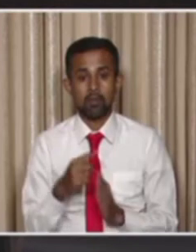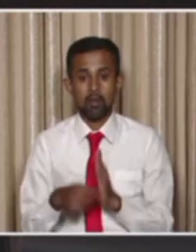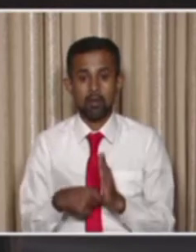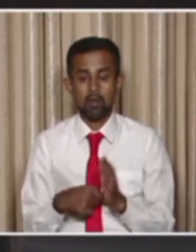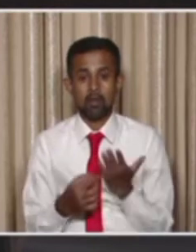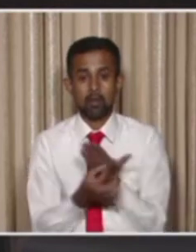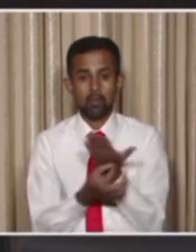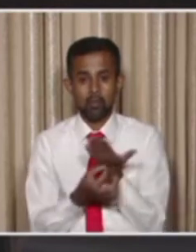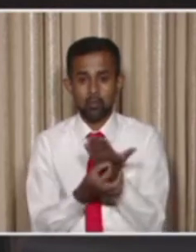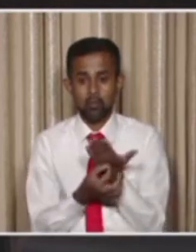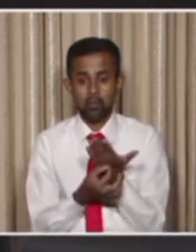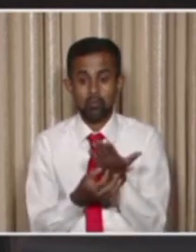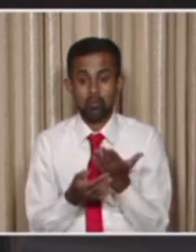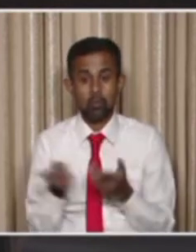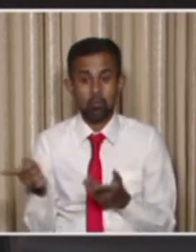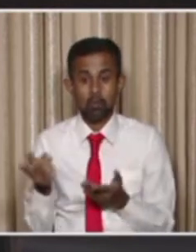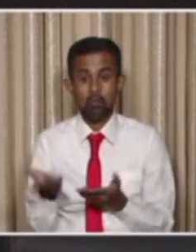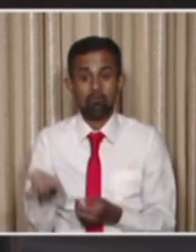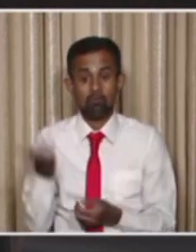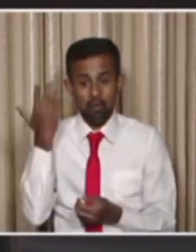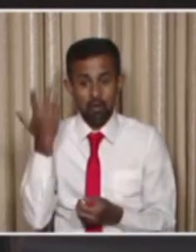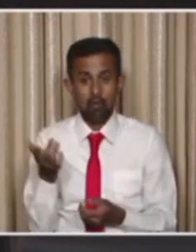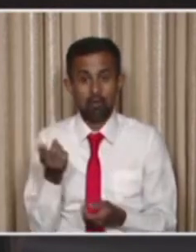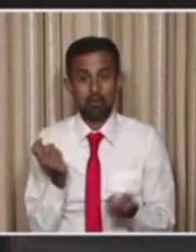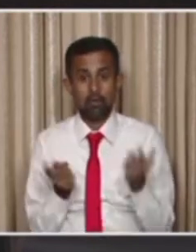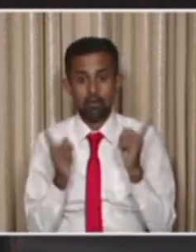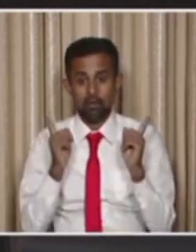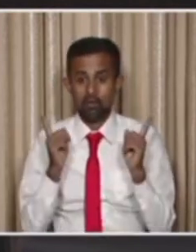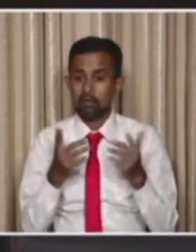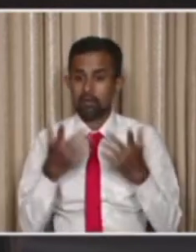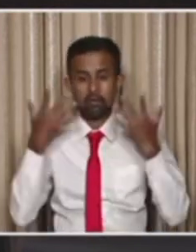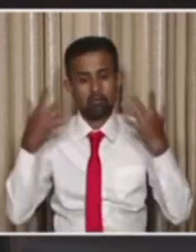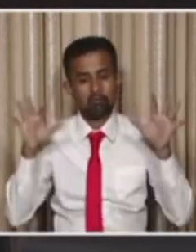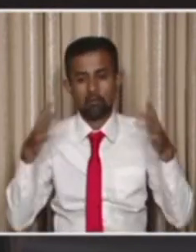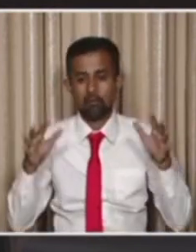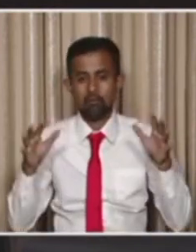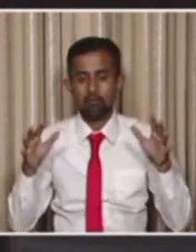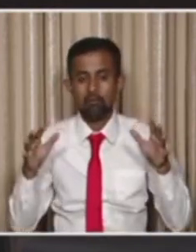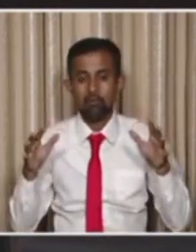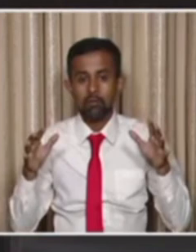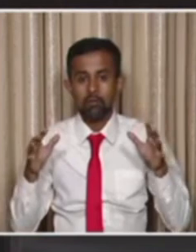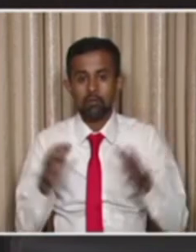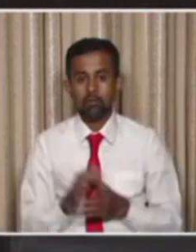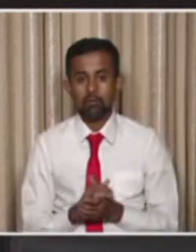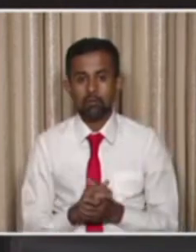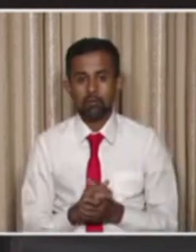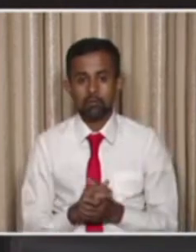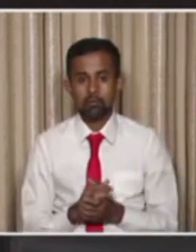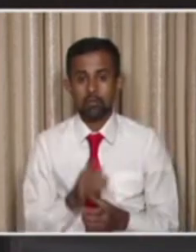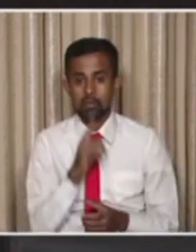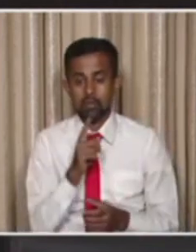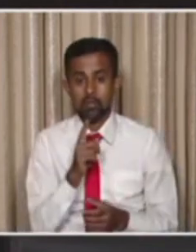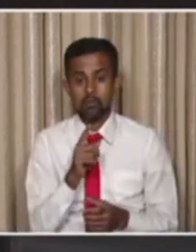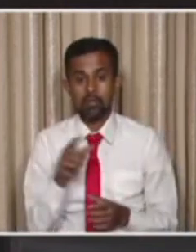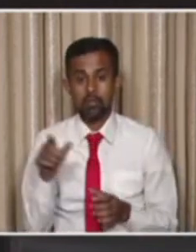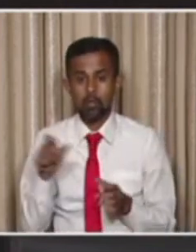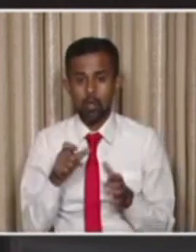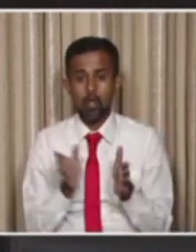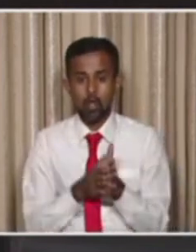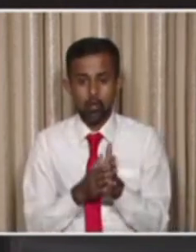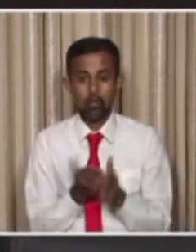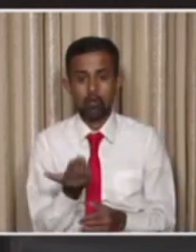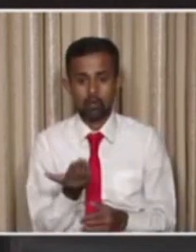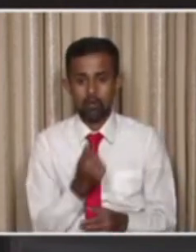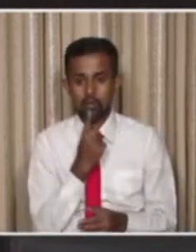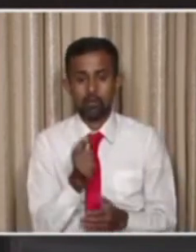කුඩු මාෆියාවට වඩා මේක බලවත්. ක්‍රීඩාව විනාසයි. මේගොල්ලෝගේ තියෙනවා ක්‍රොස් බෙටින් කියලා. මම එකයි කියන්නේ සිලෙක් කමිටි එකක් මම ඉල්ලනවා